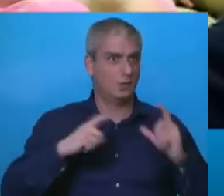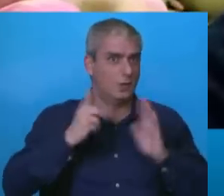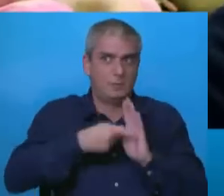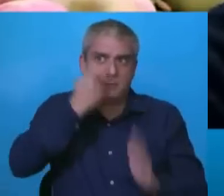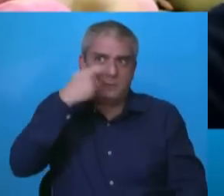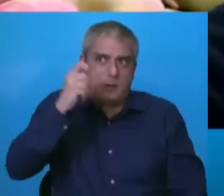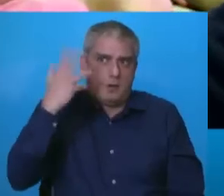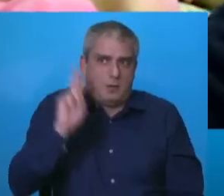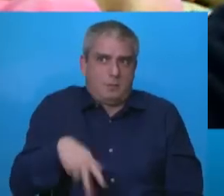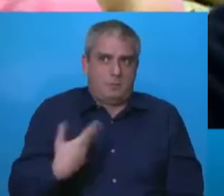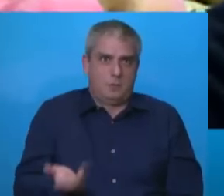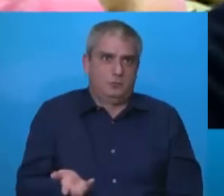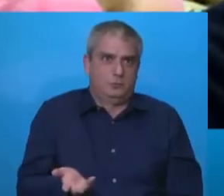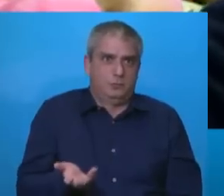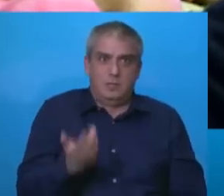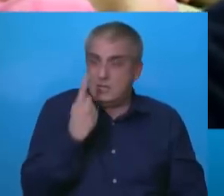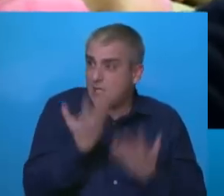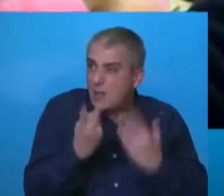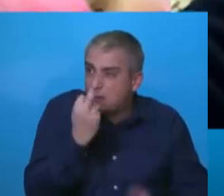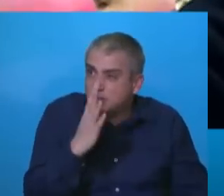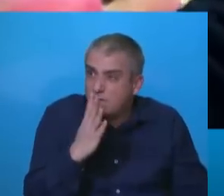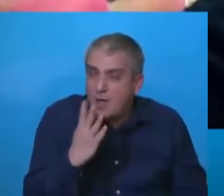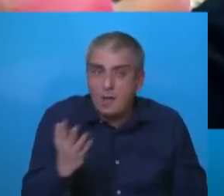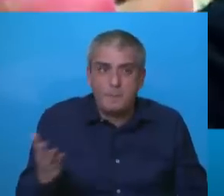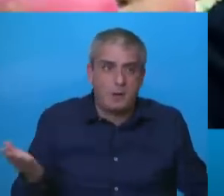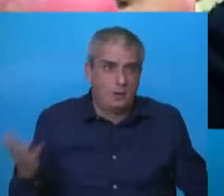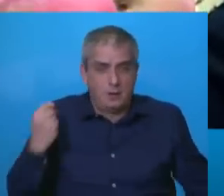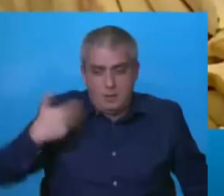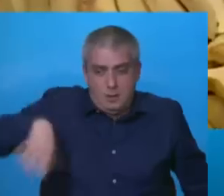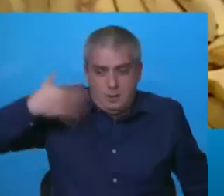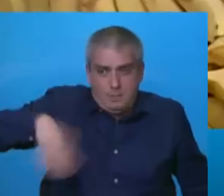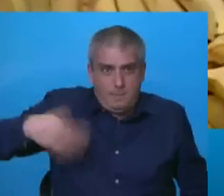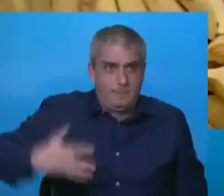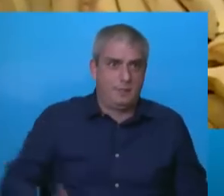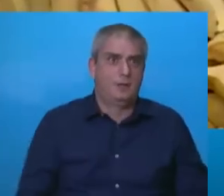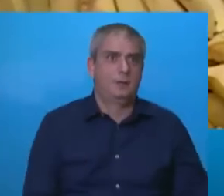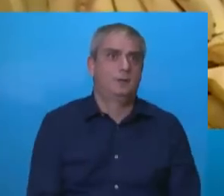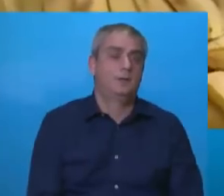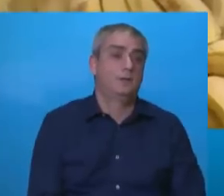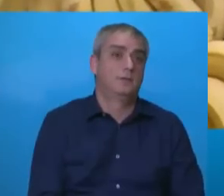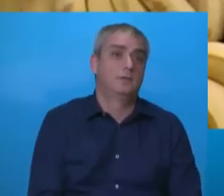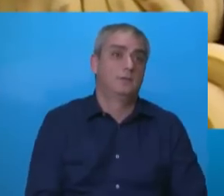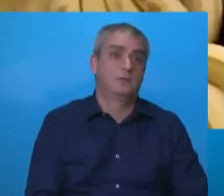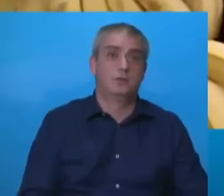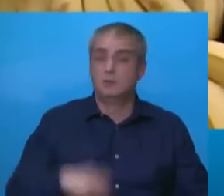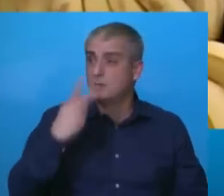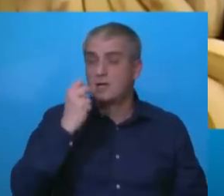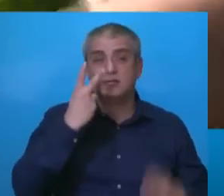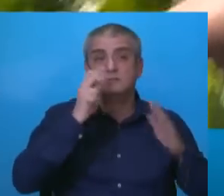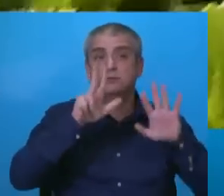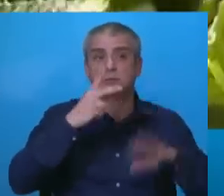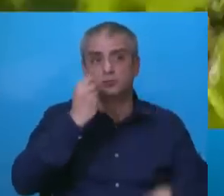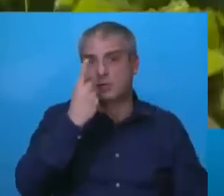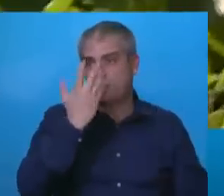מאוד. לקילו 24 שקל, זה המון. השנה יקר, יקר מאוד, התותים, 28 שקל